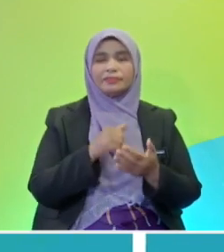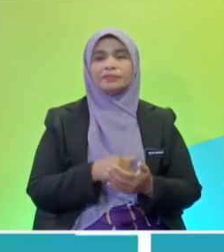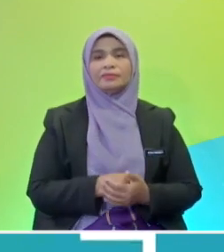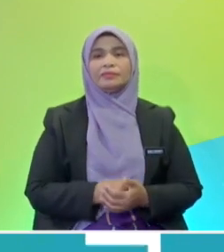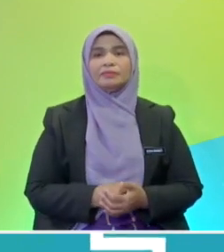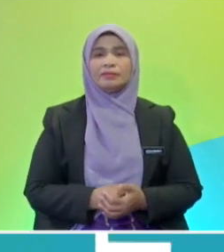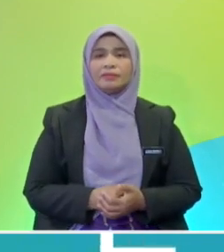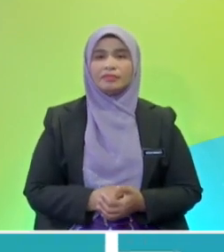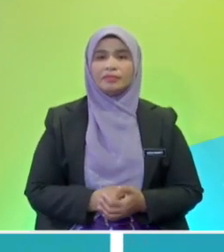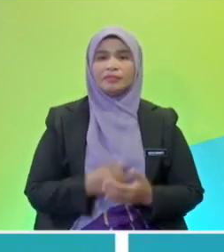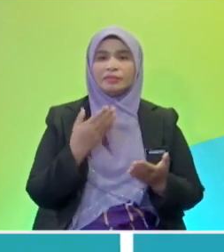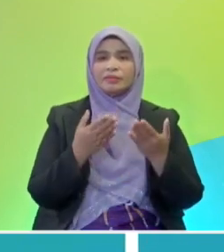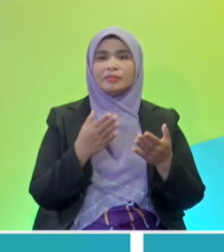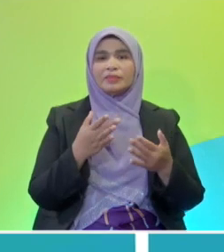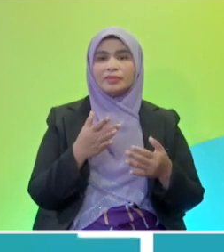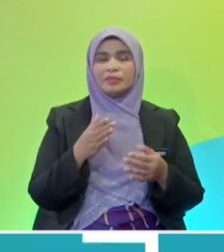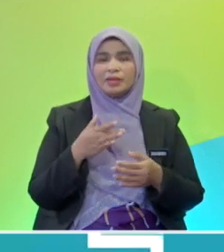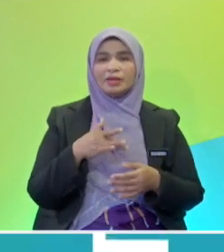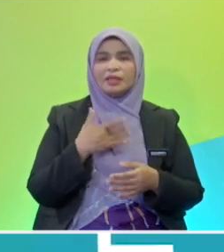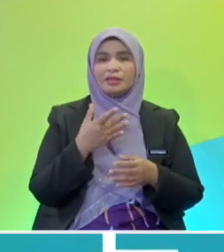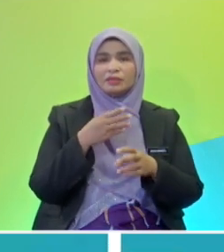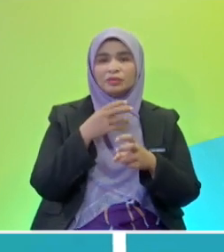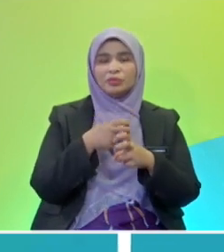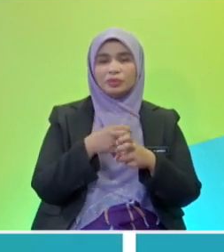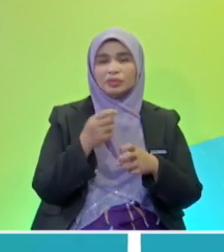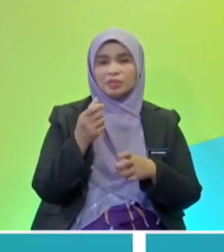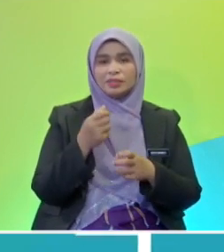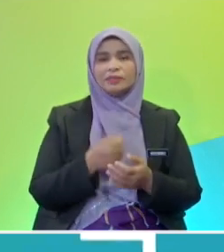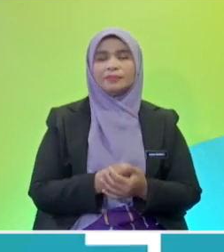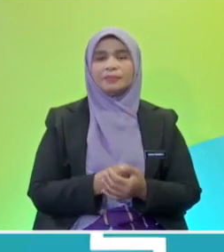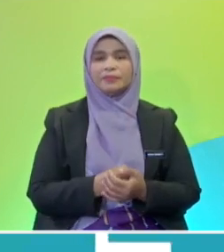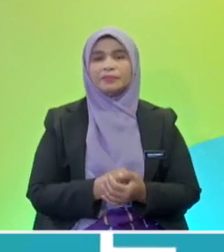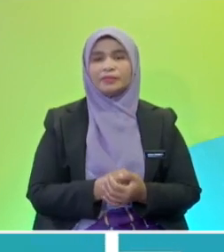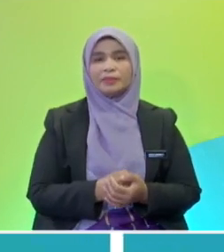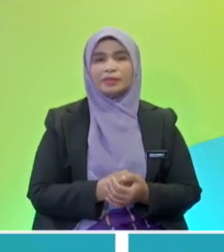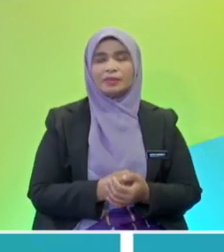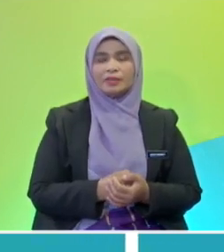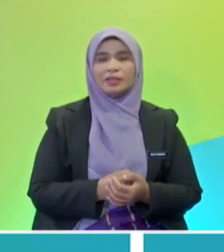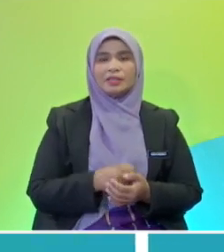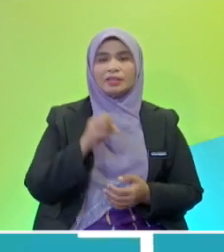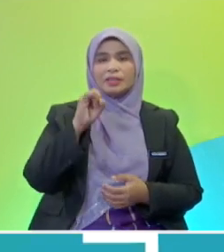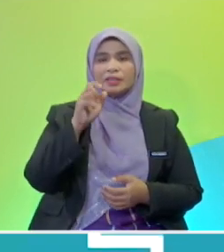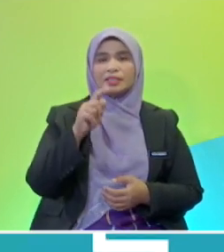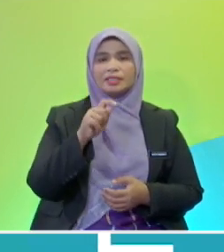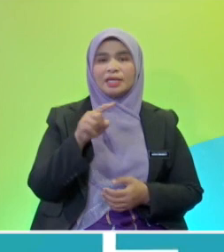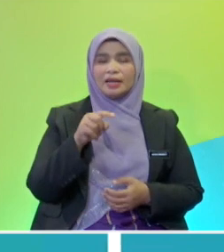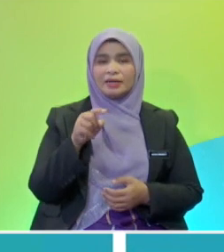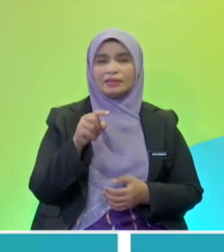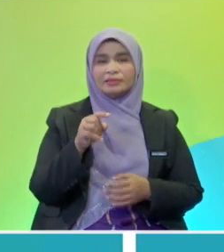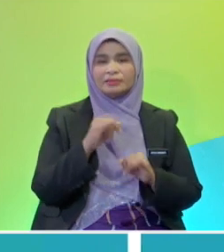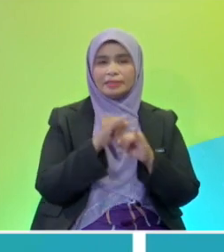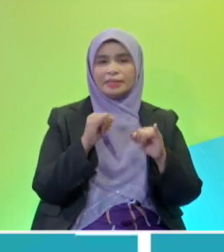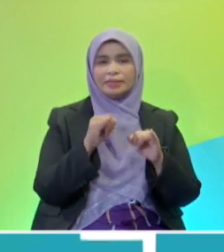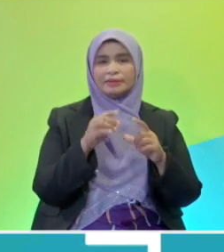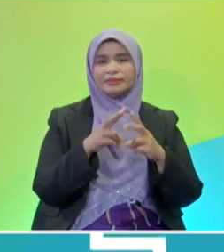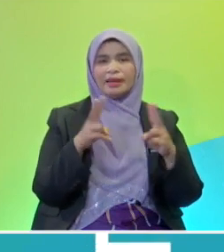okey kemudian kita simpulkan juga di belakang boleh Aa boleh saiz tu jangan terlalu kecil eh Mira a sebab kalau